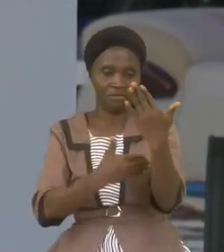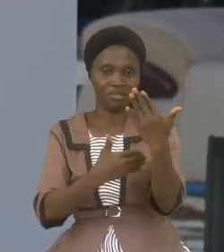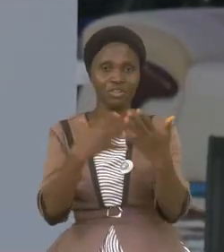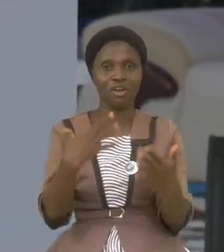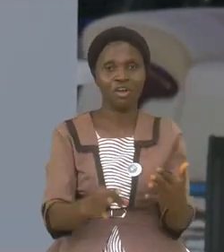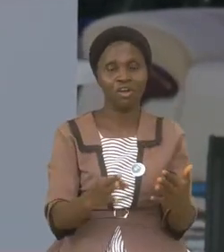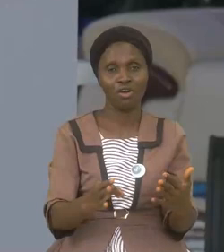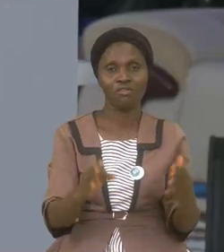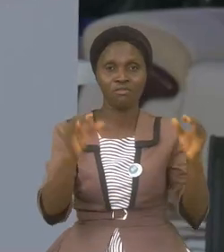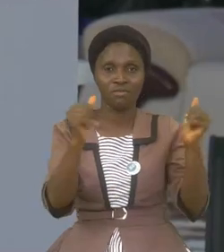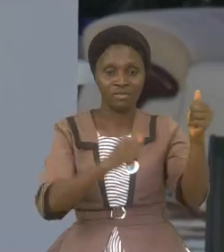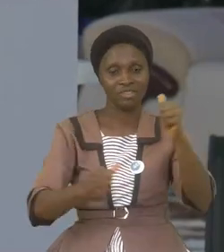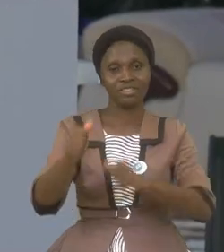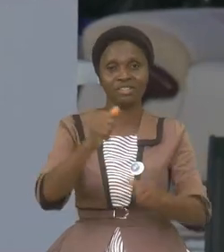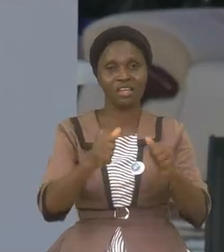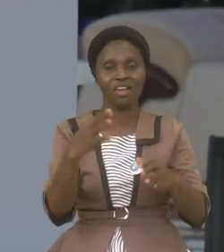En médecine, le numéro un